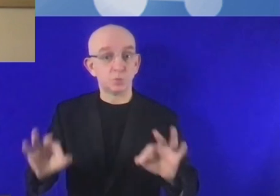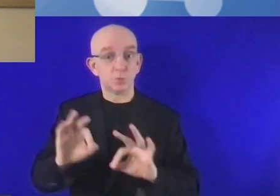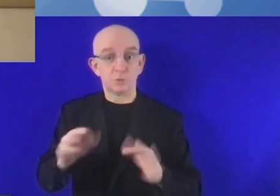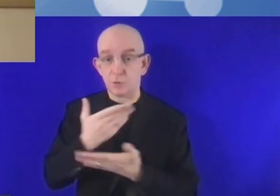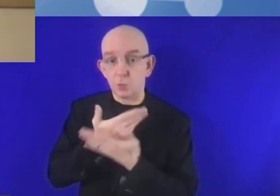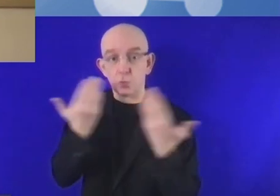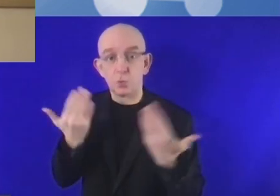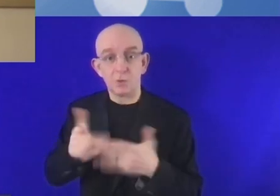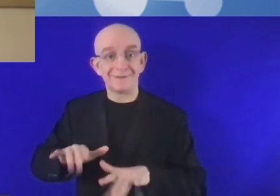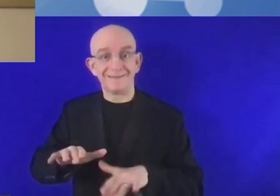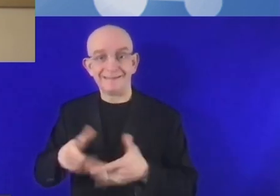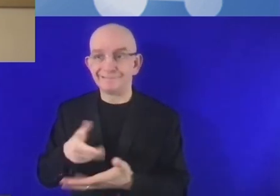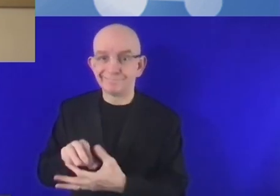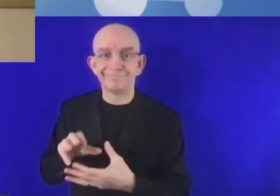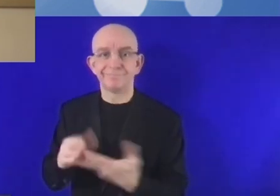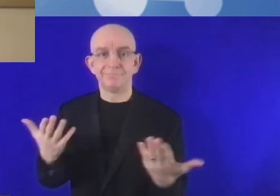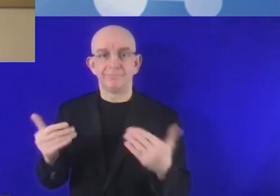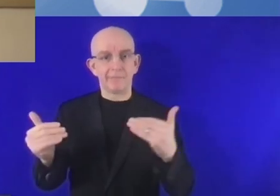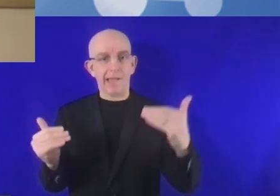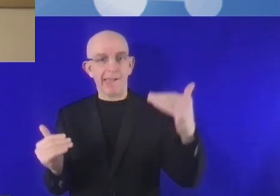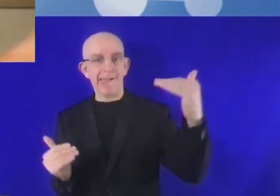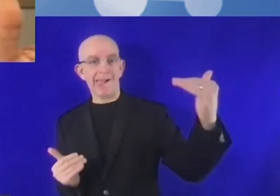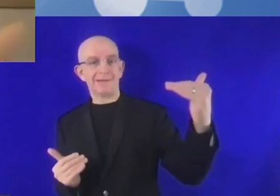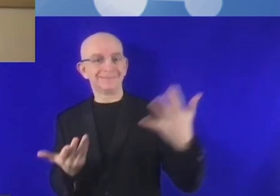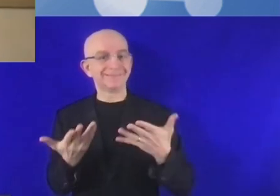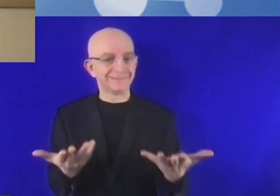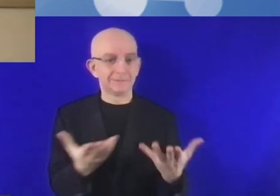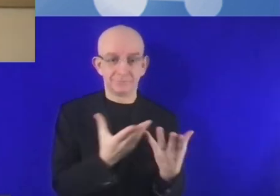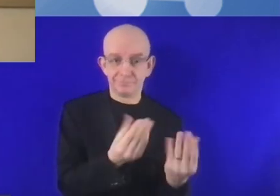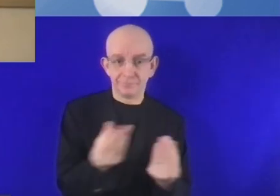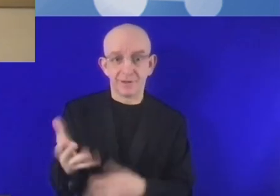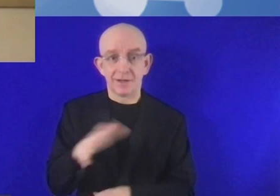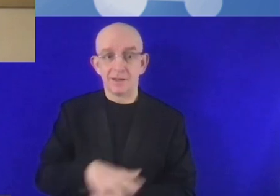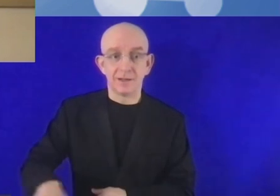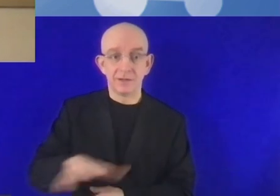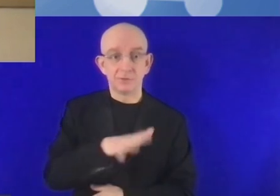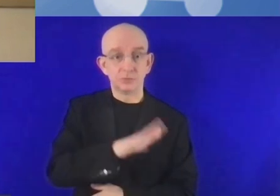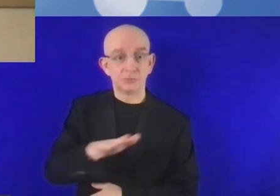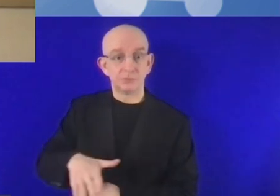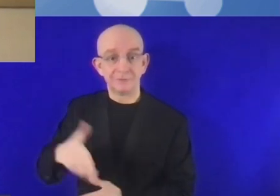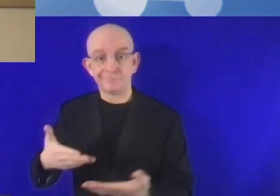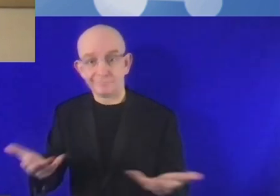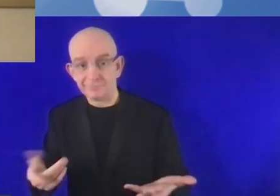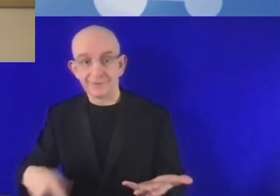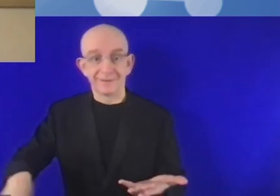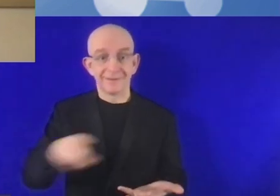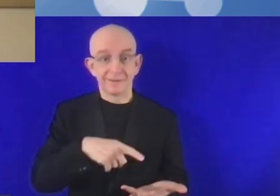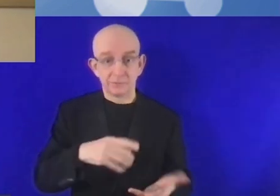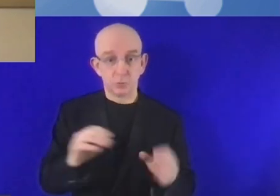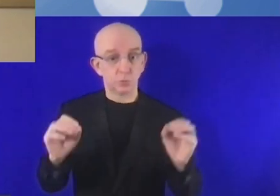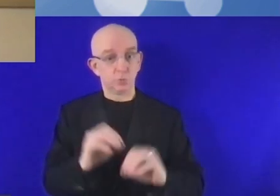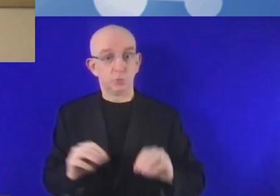Niestety, w innych krajach tak nie było. Są pewne kraje, w których dzieci od marca zeszłego roku